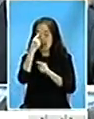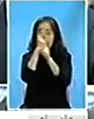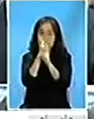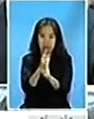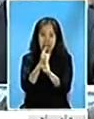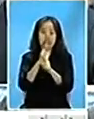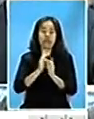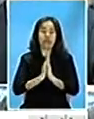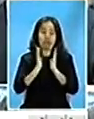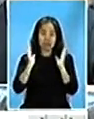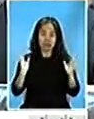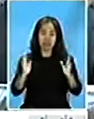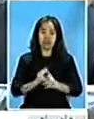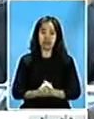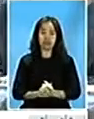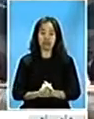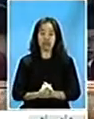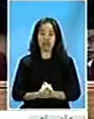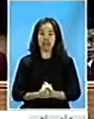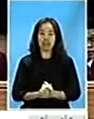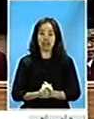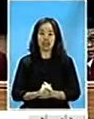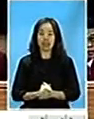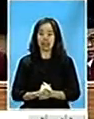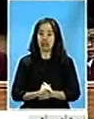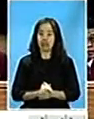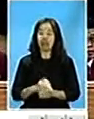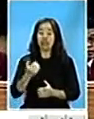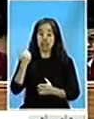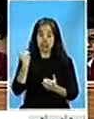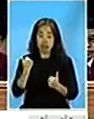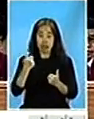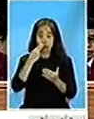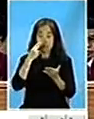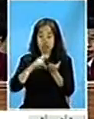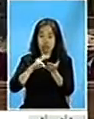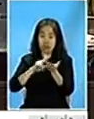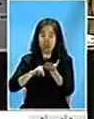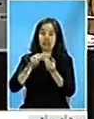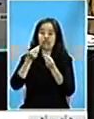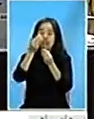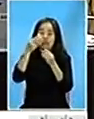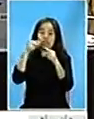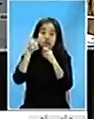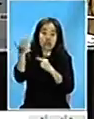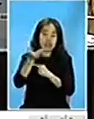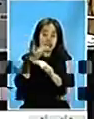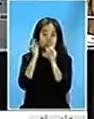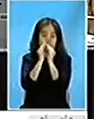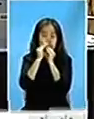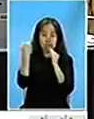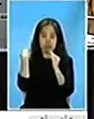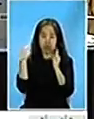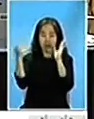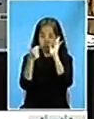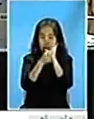นี้ด้วยครับขอบคุณครับ ครับท่านจุลิศครับผมได้ออกหนังสือเชิญเรียกประชุมแล้วได้กำหนดเวลาอย่างที่